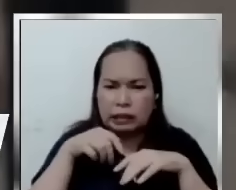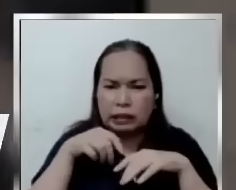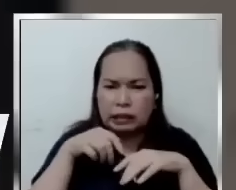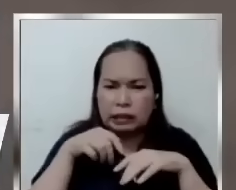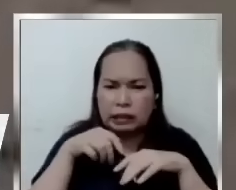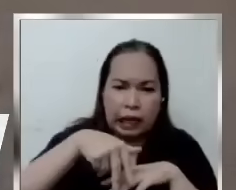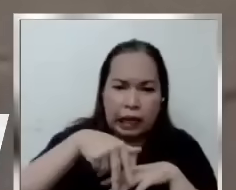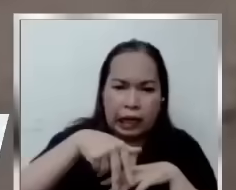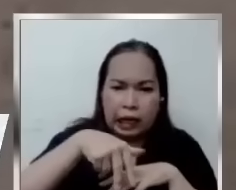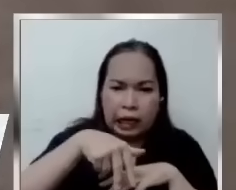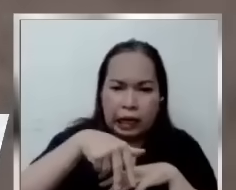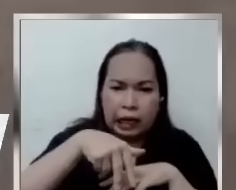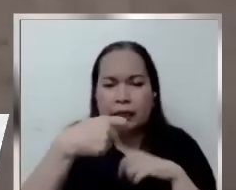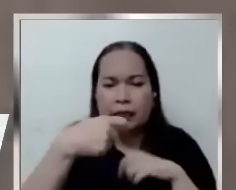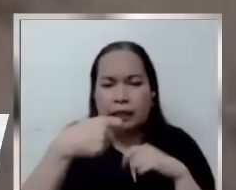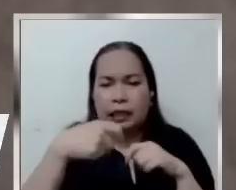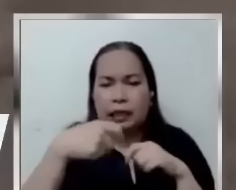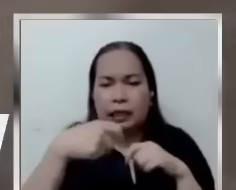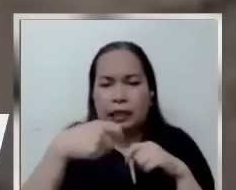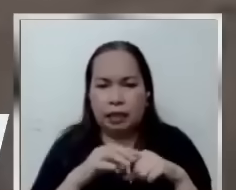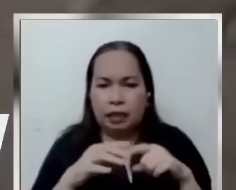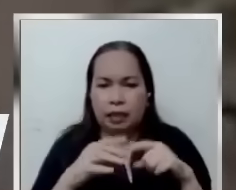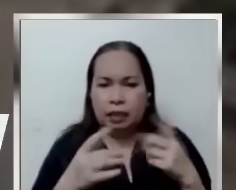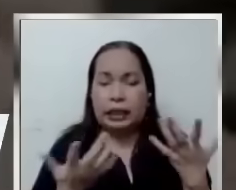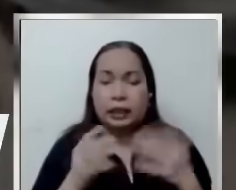Sa barangay Old Gabalan sa Olongapo City.